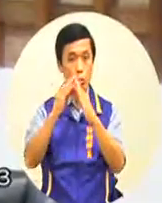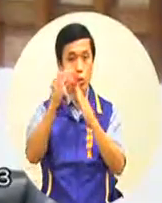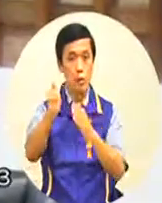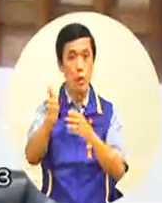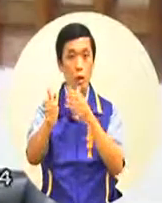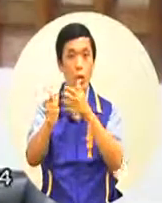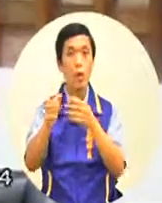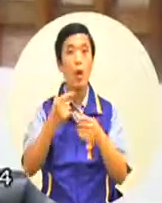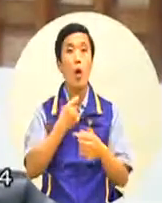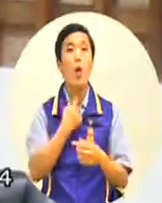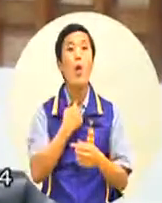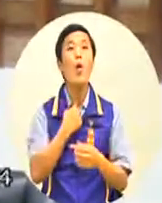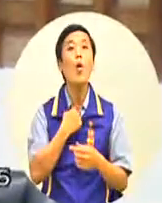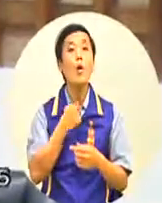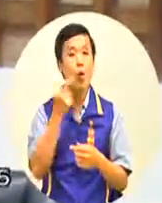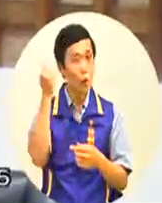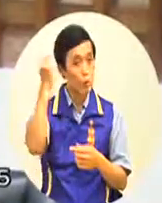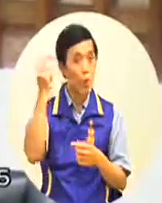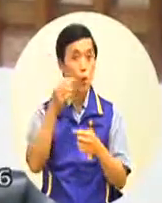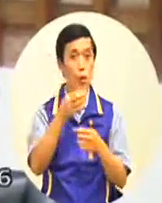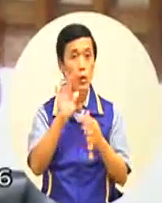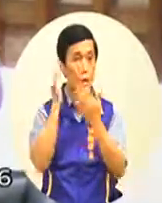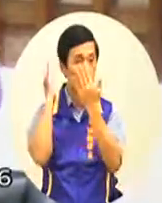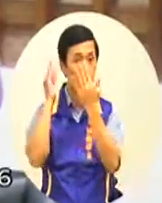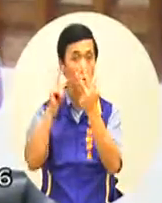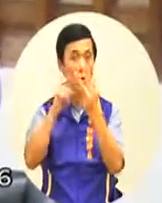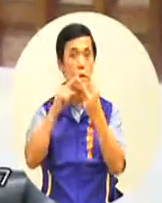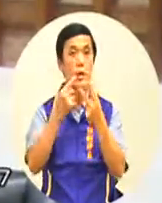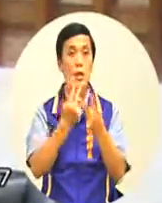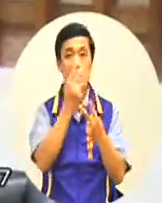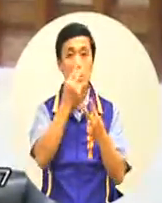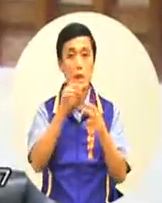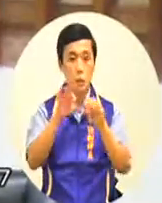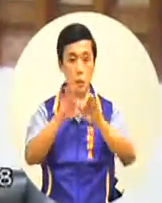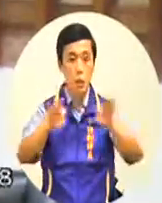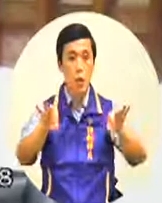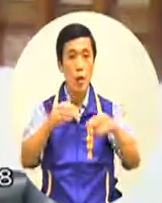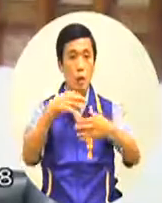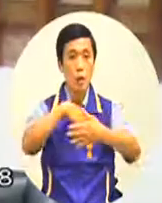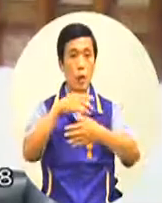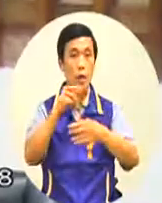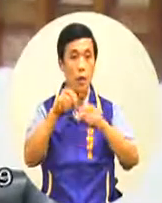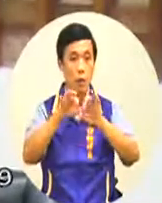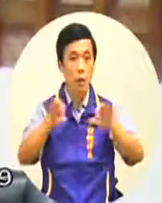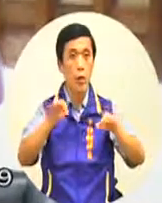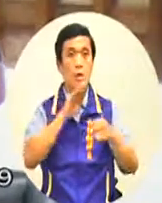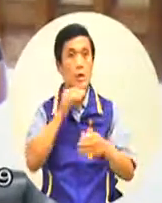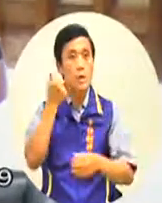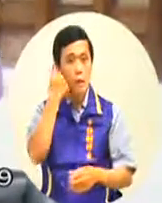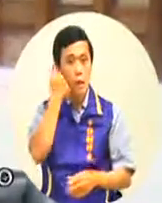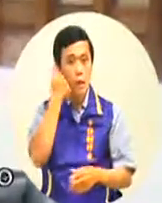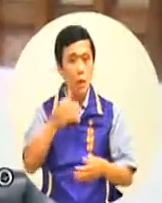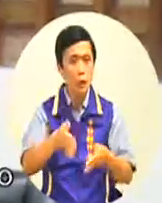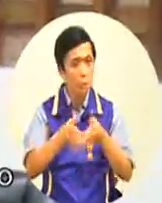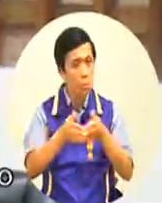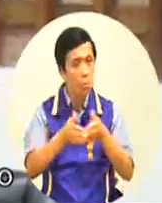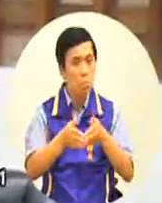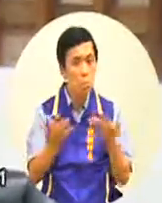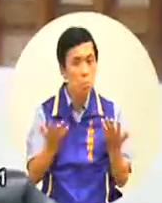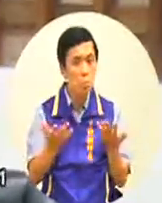喉头镜甲气管内管是虾米种人较会当甲使用啊？来